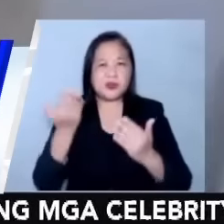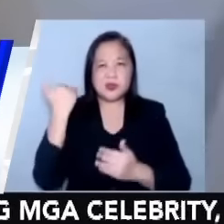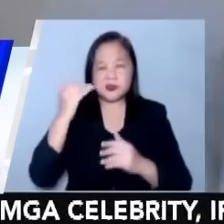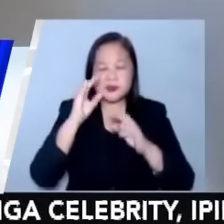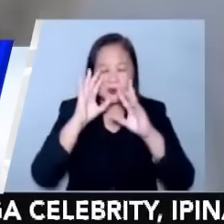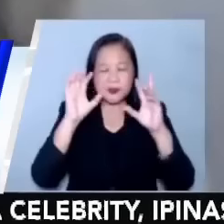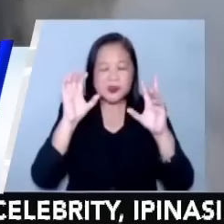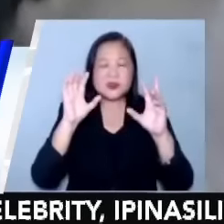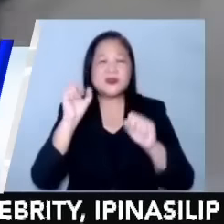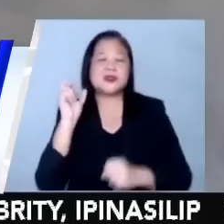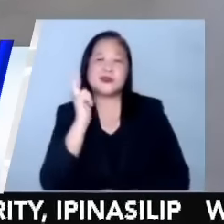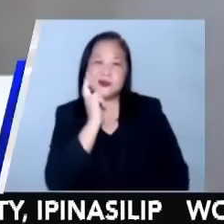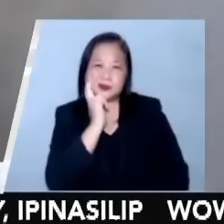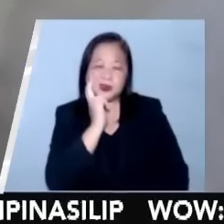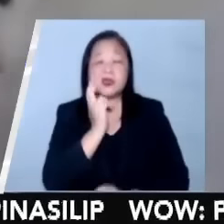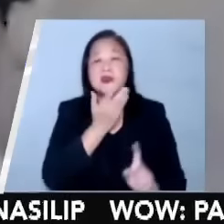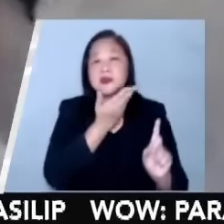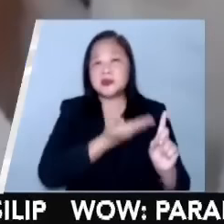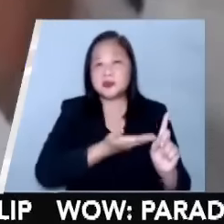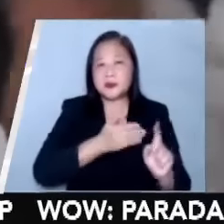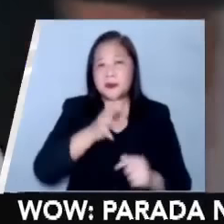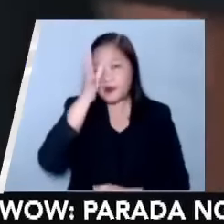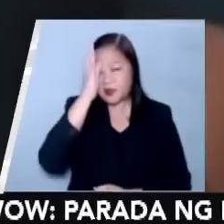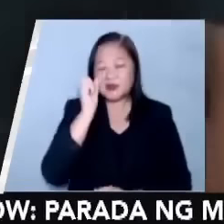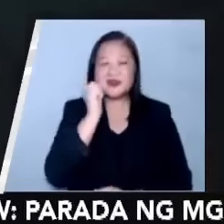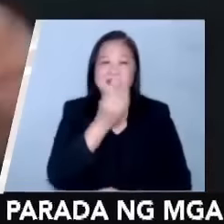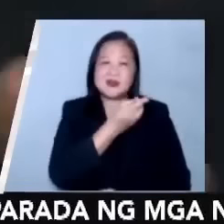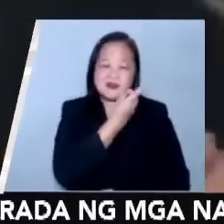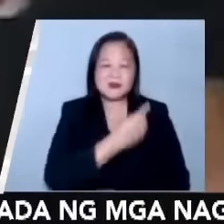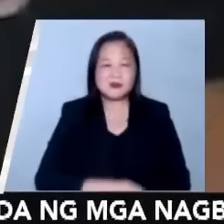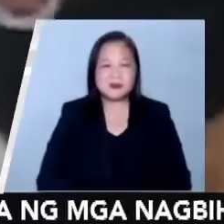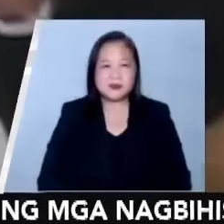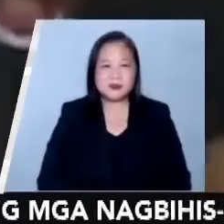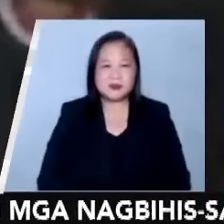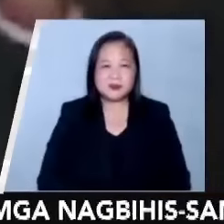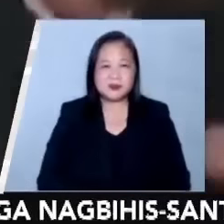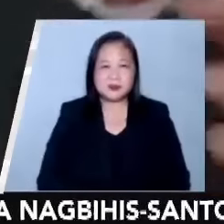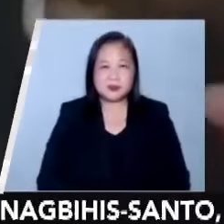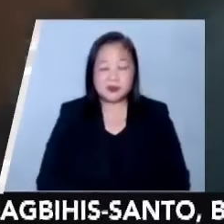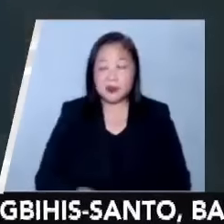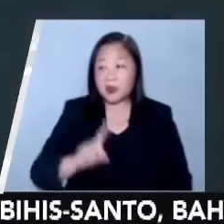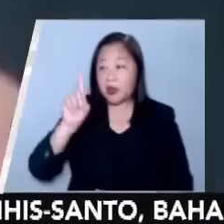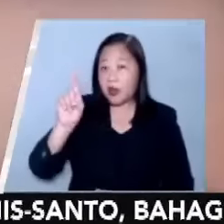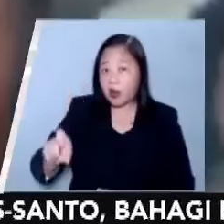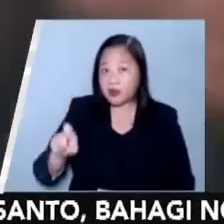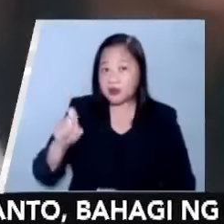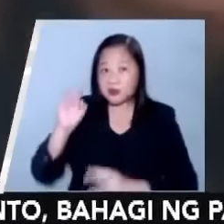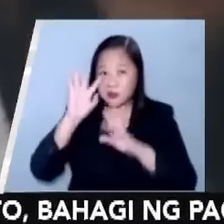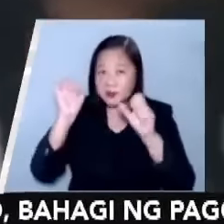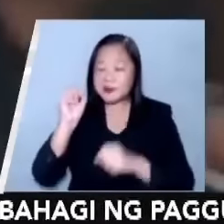na ama ng Vice Presidente. Natanong din ang Pangulo tungkol sa relasyon nila ng Vice President.